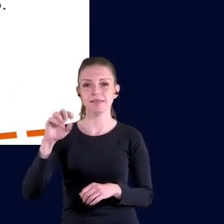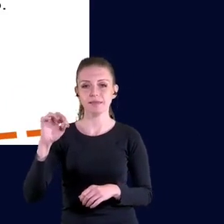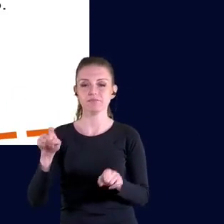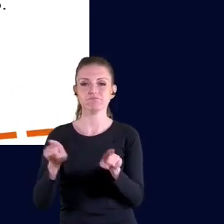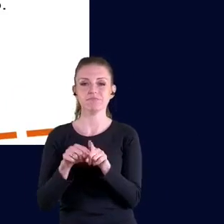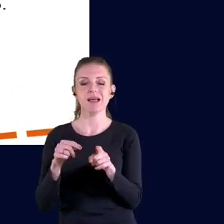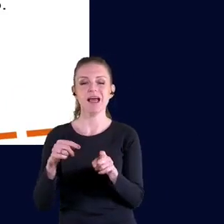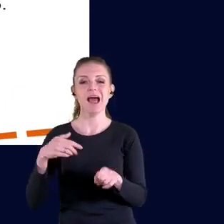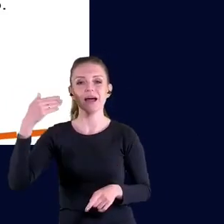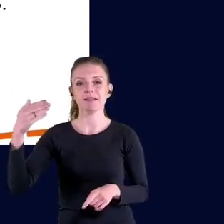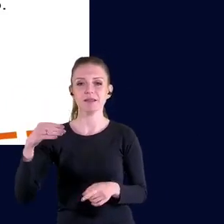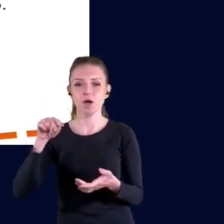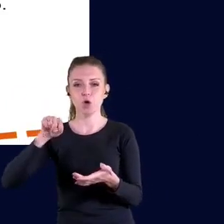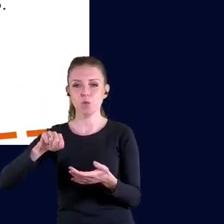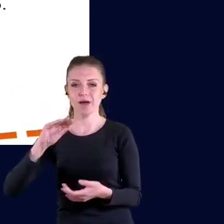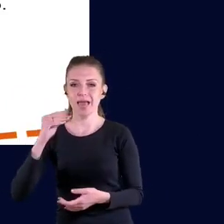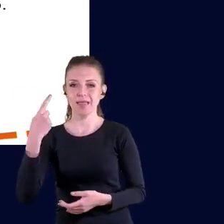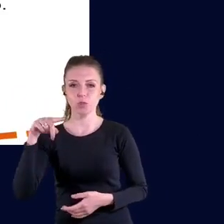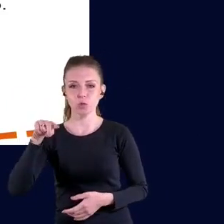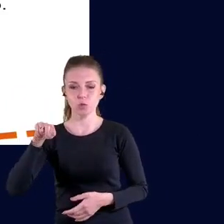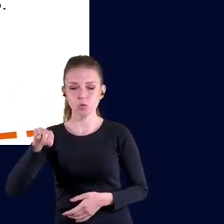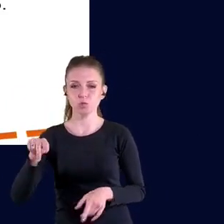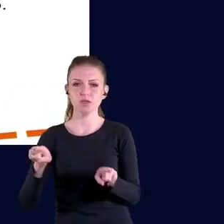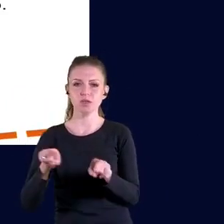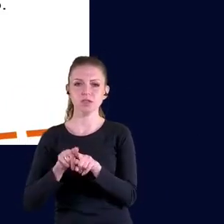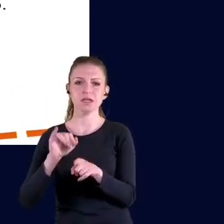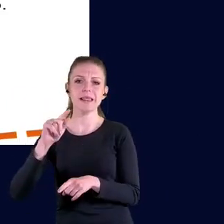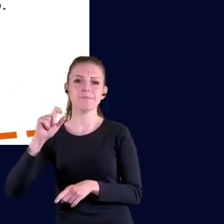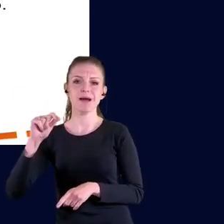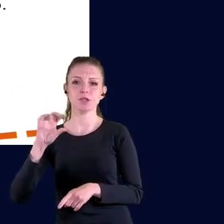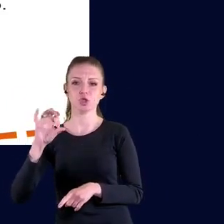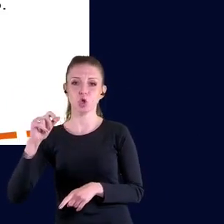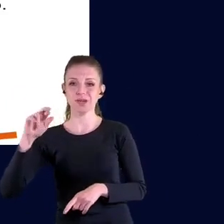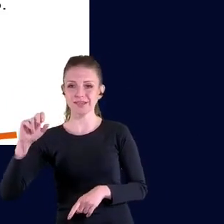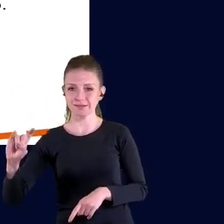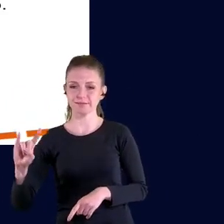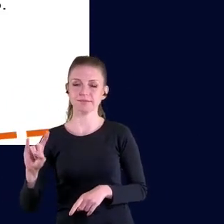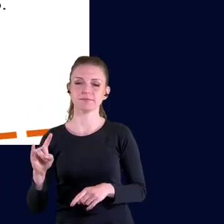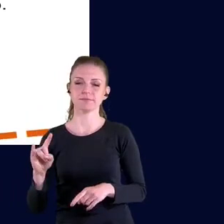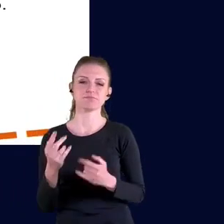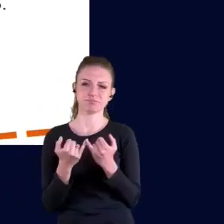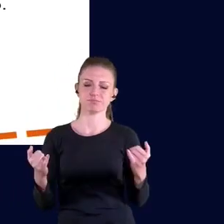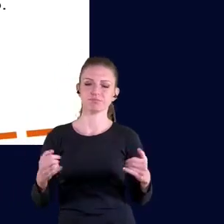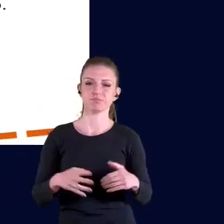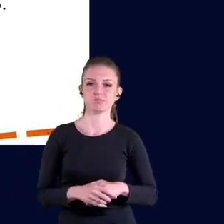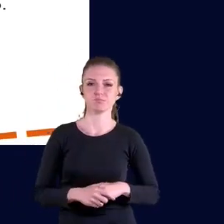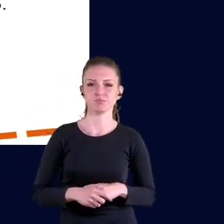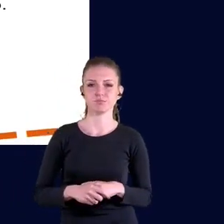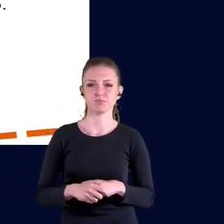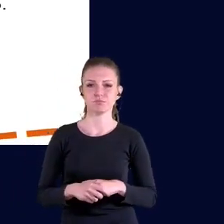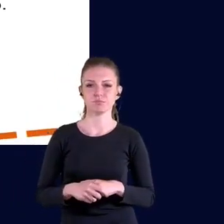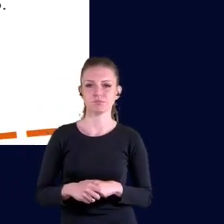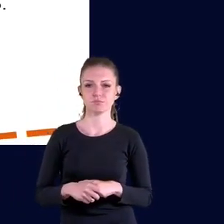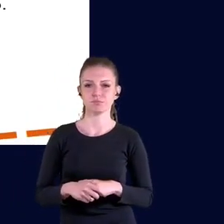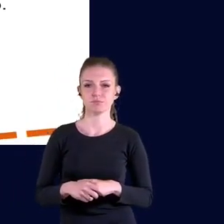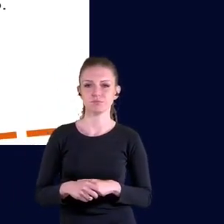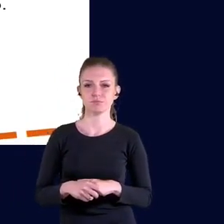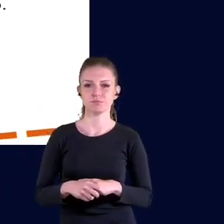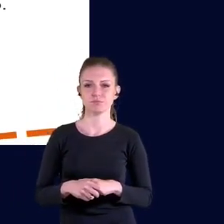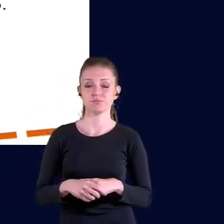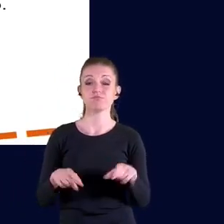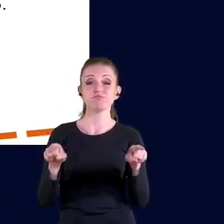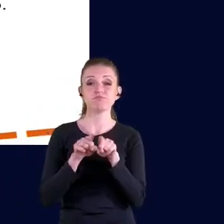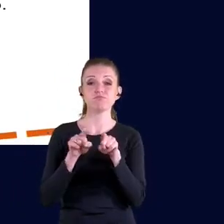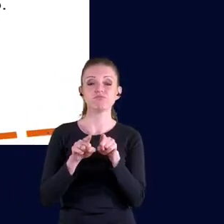akademia.edu czy infactory czym pogląd m.a.k. grze